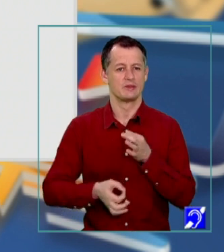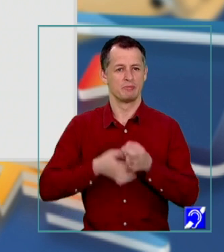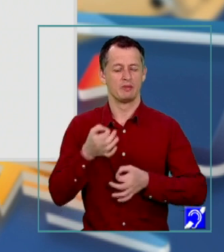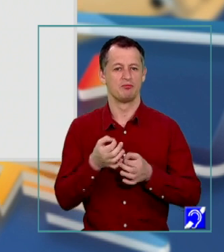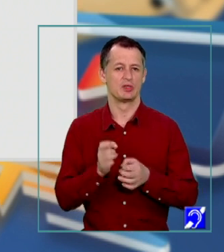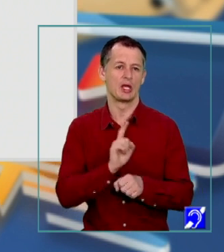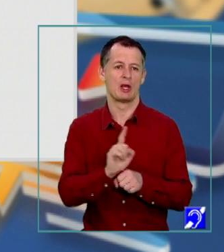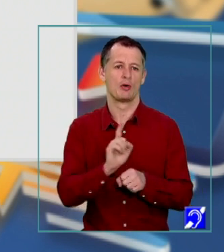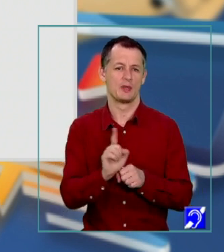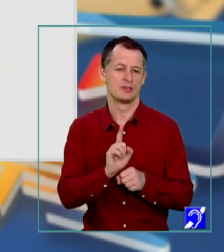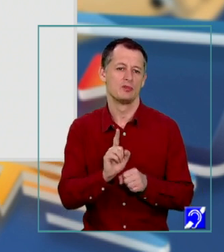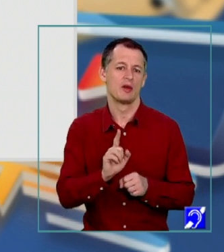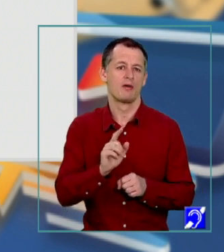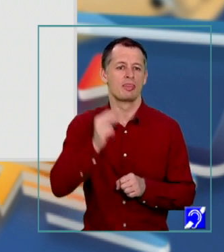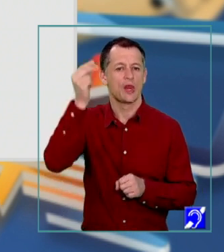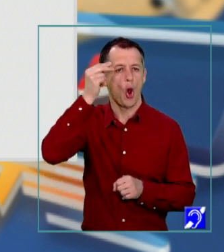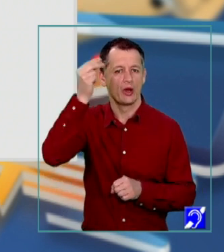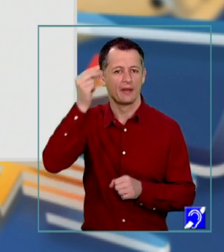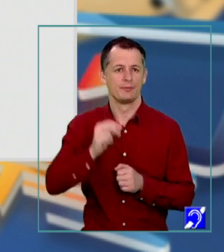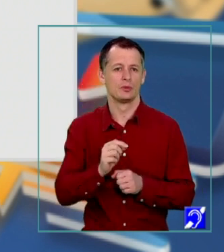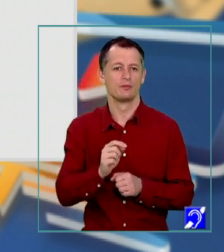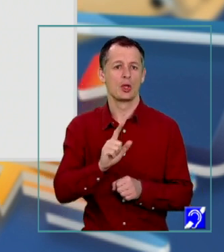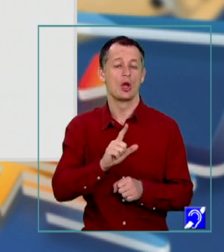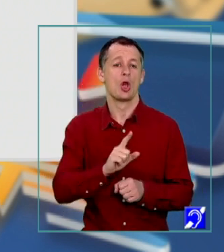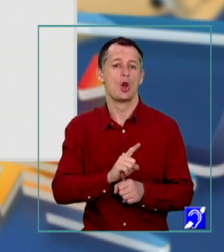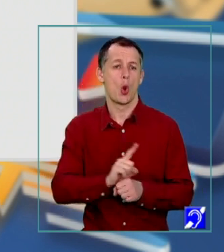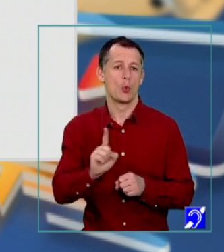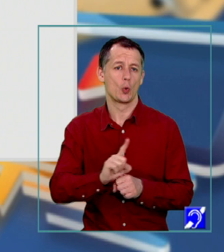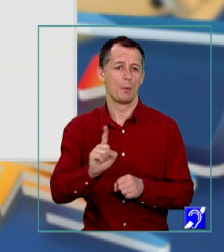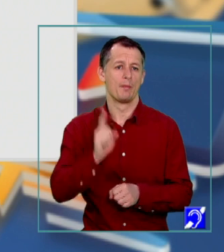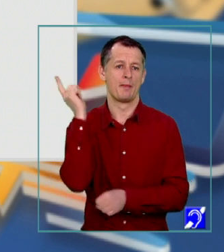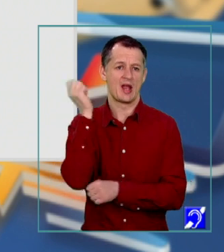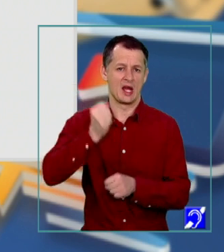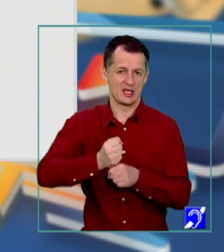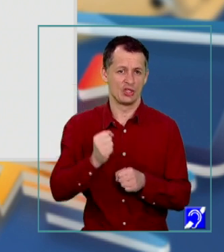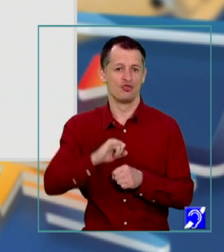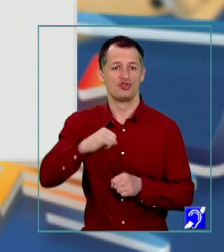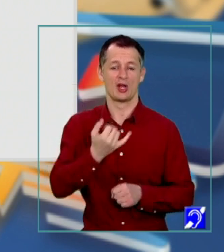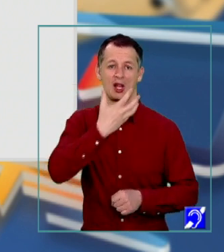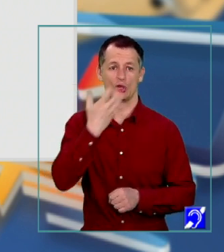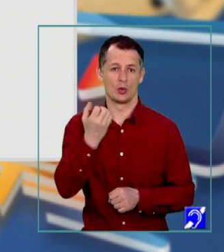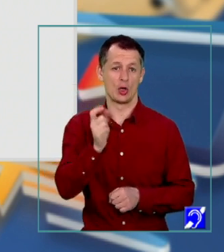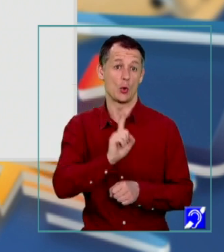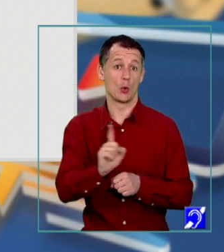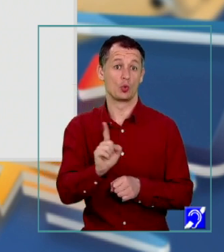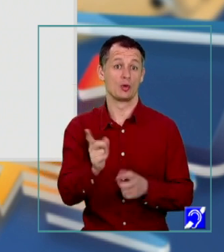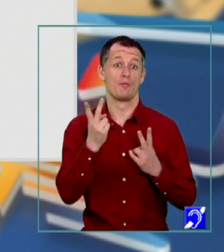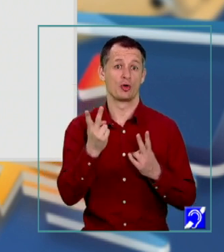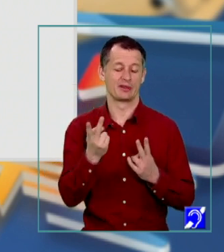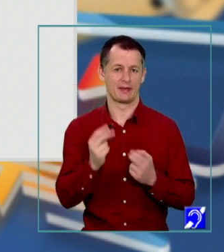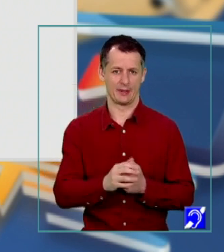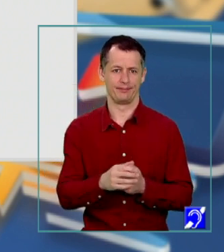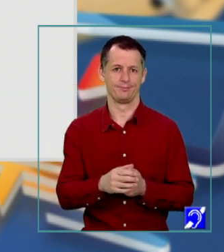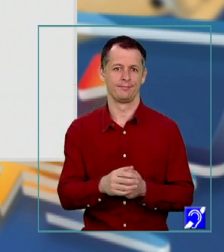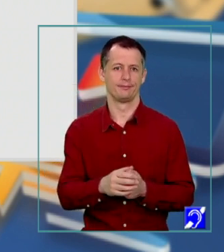de teorie. Și anume, lucru mecanic și căldura sunt deja două cuvinte cheie la care ne putem opri.